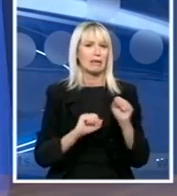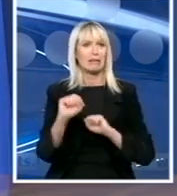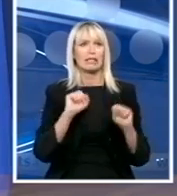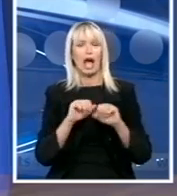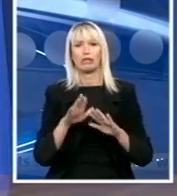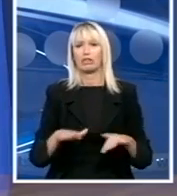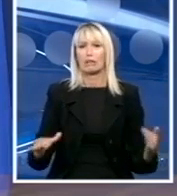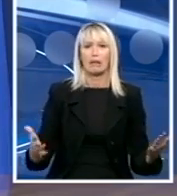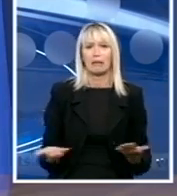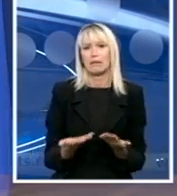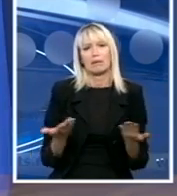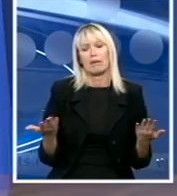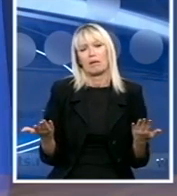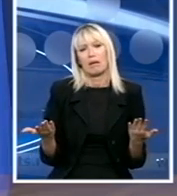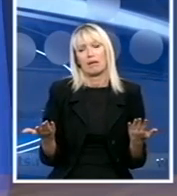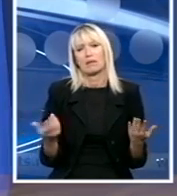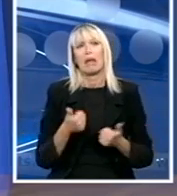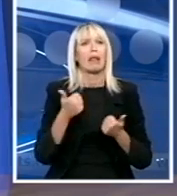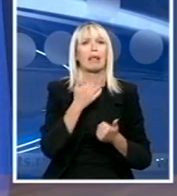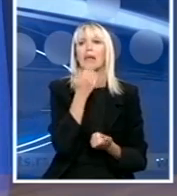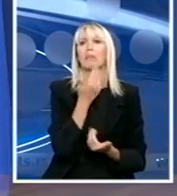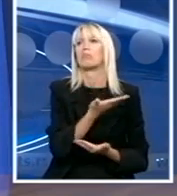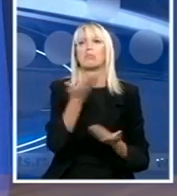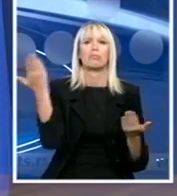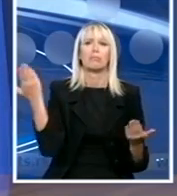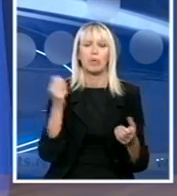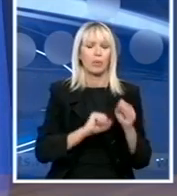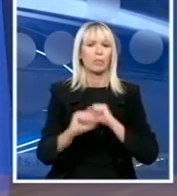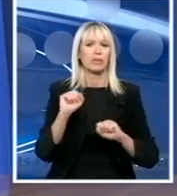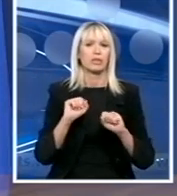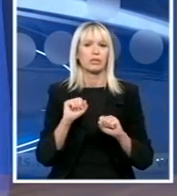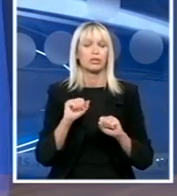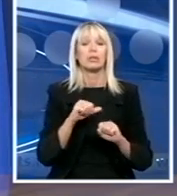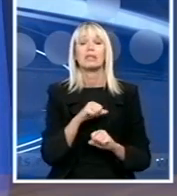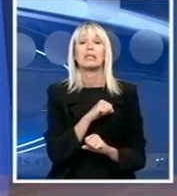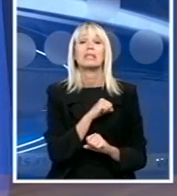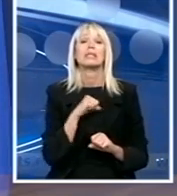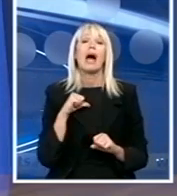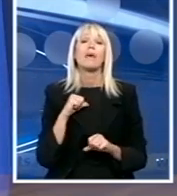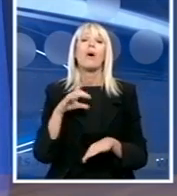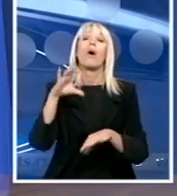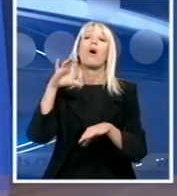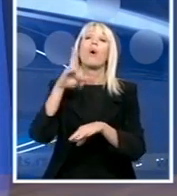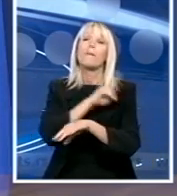ili zaštiti bilo gde u populaciji, osim u